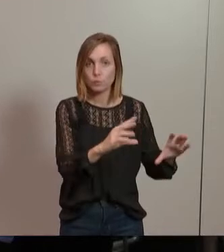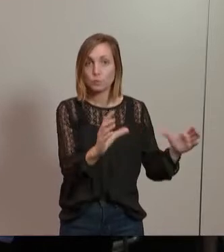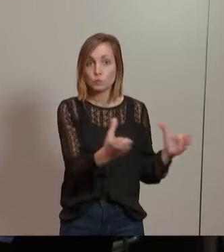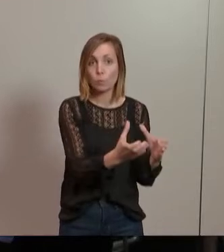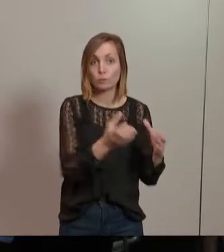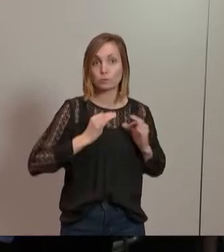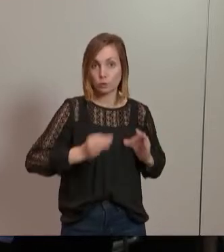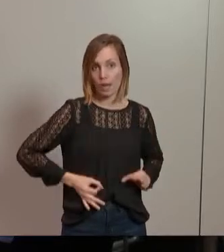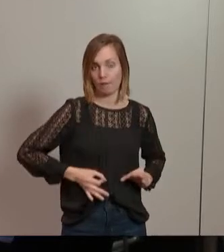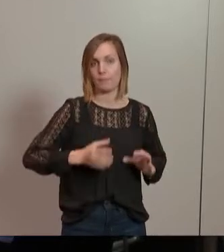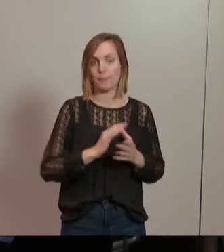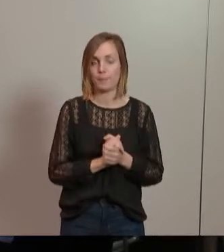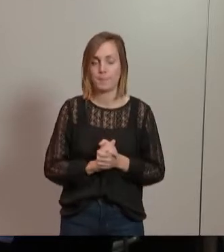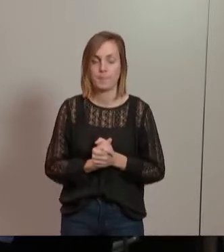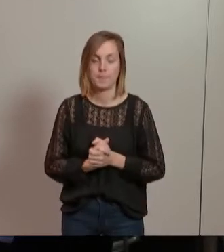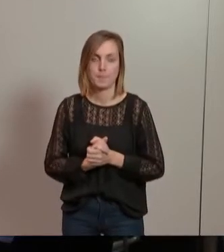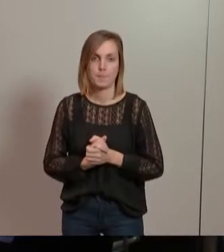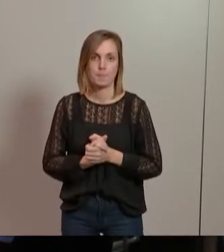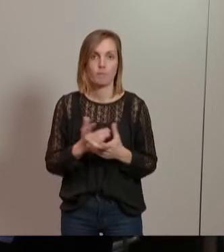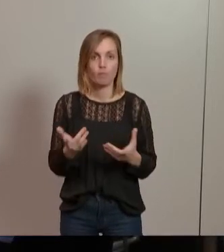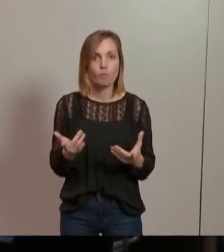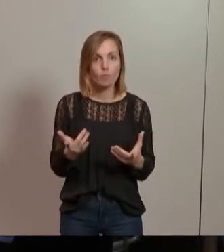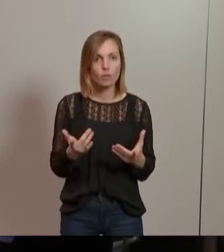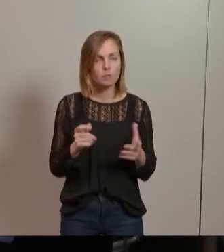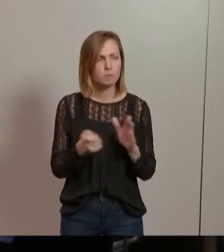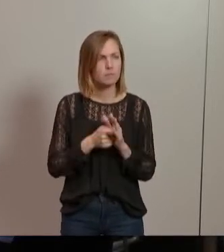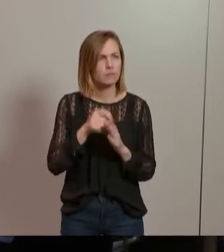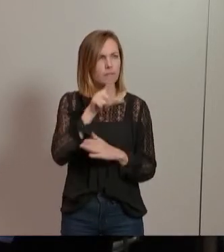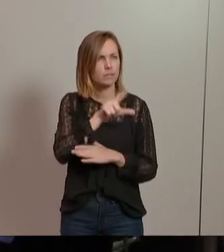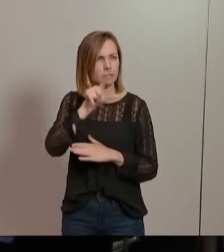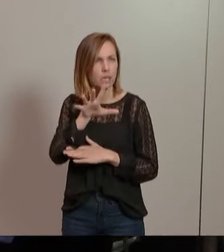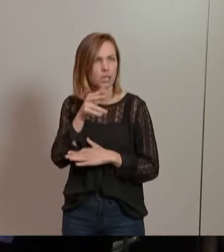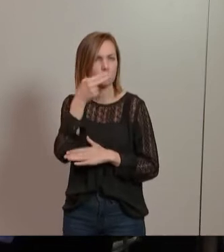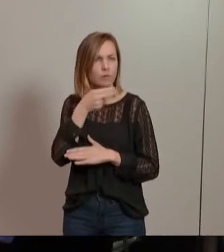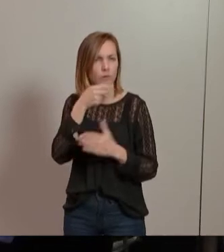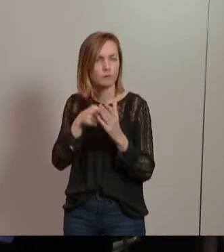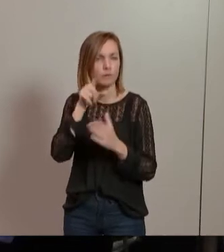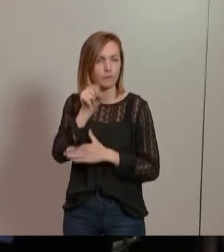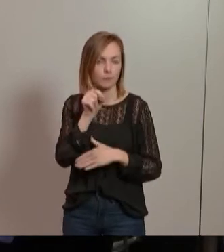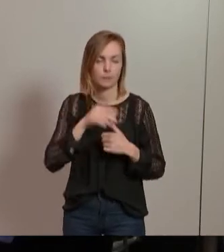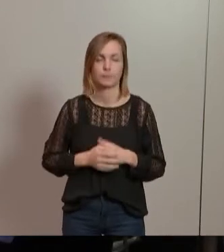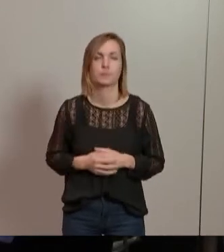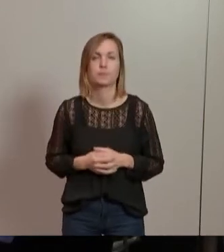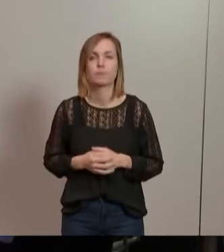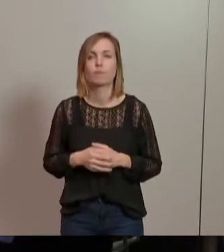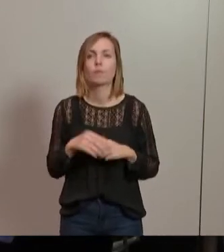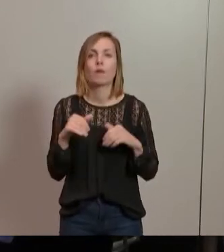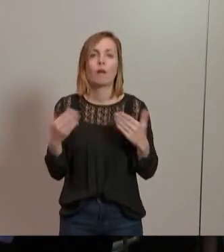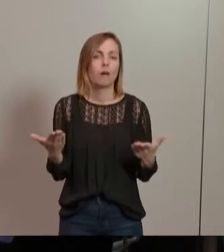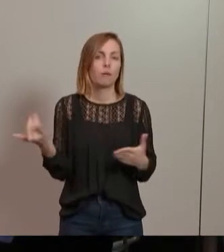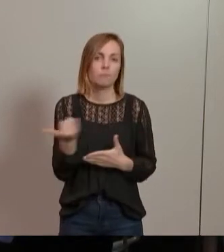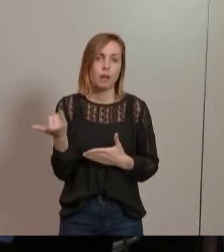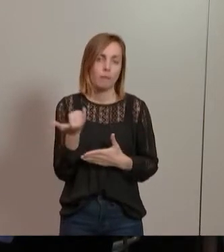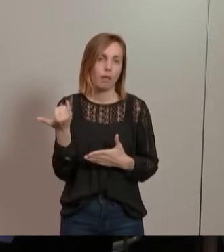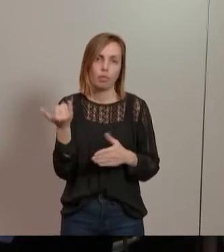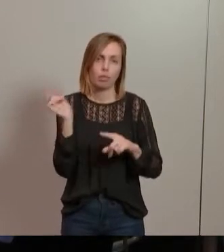du groupe scolaire primaire. Et ça, ça a eu lieu le 25 novembre 2020. Alors, je ne vais pas tout